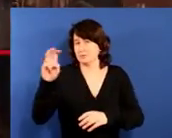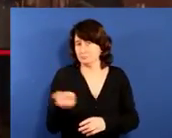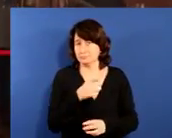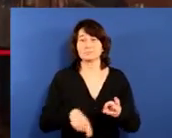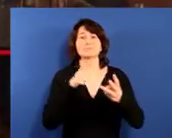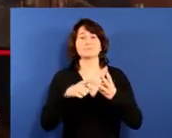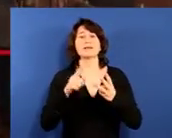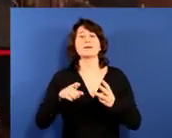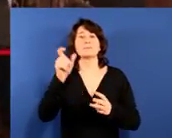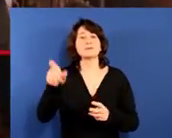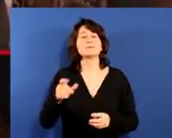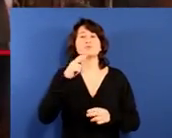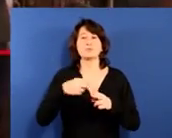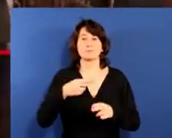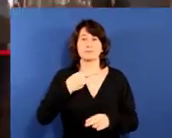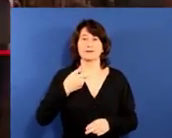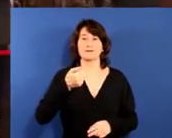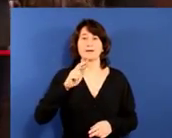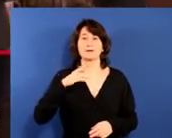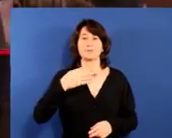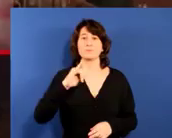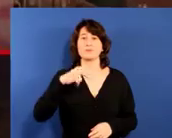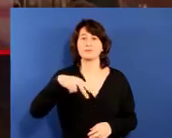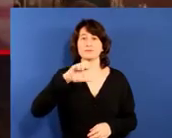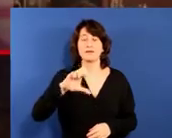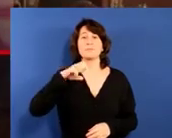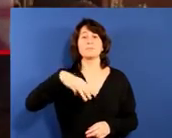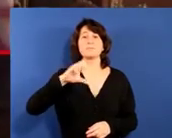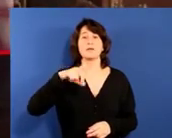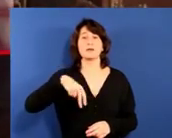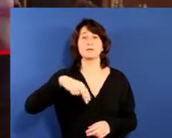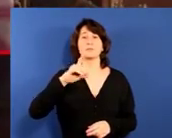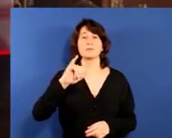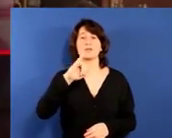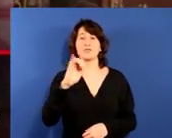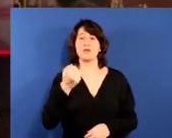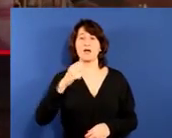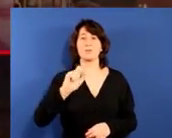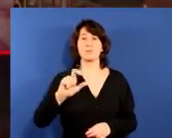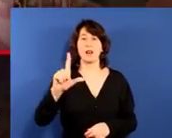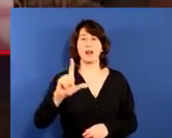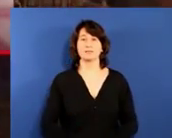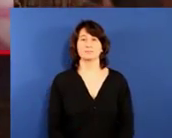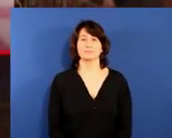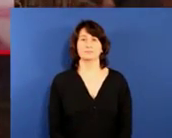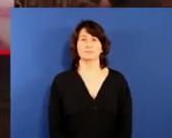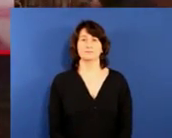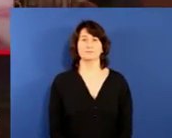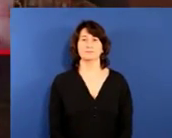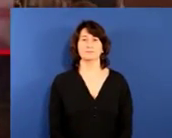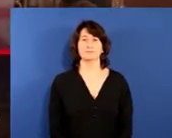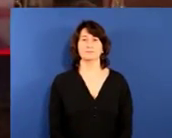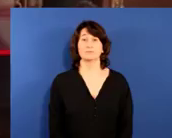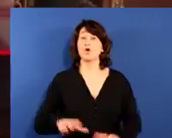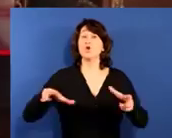ikusteko zailak diren lanak, aintzatezpen eskasekoak eta oso prekarioak. Hori guztia gora behera, lan